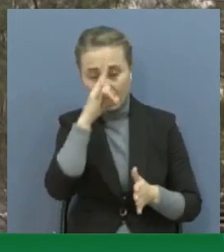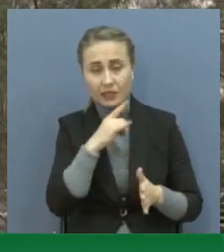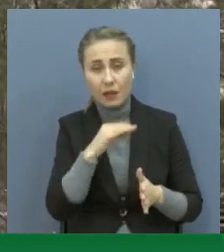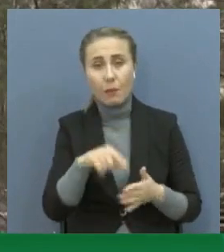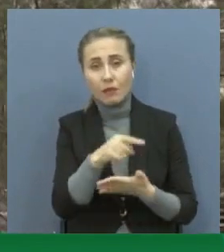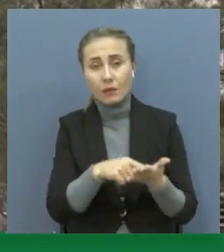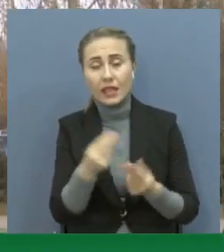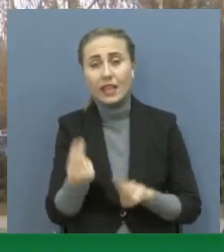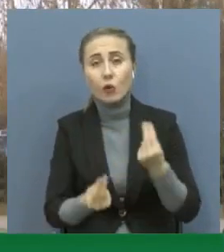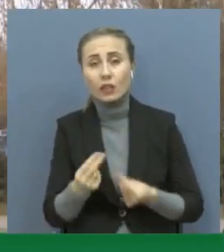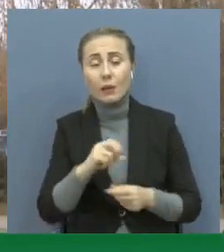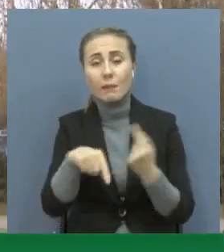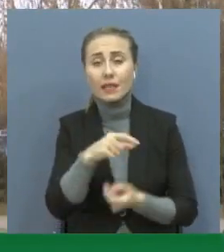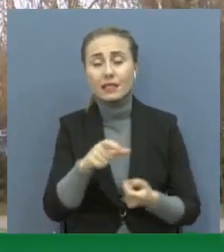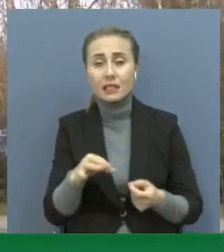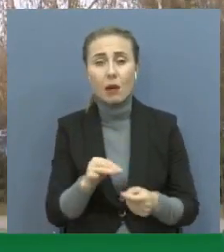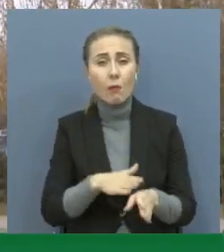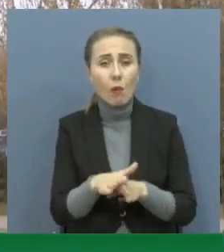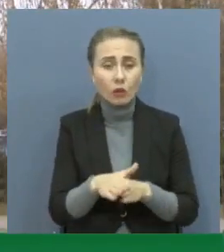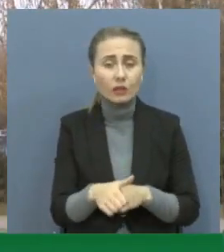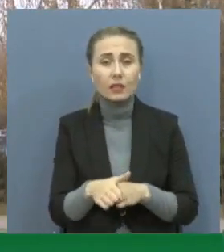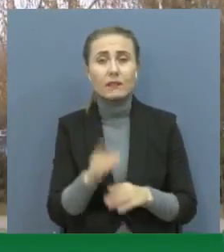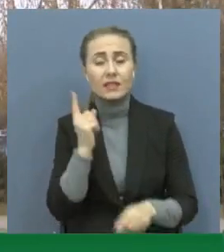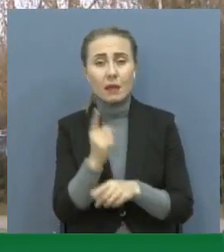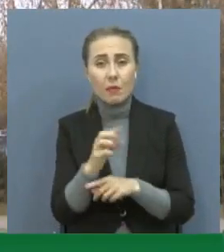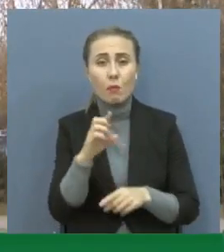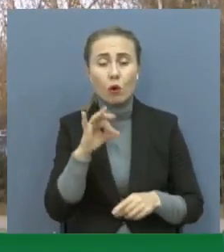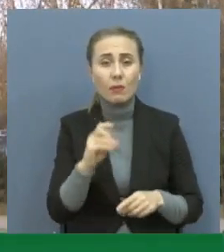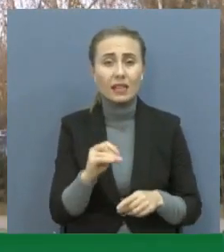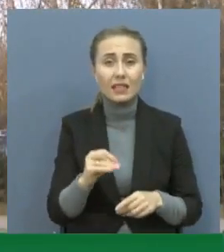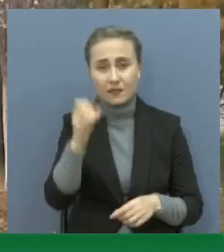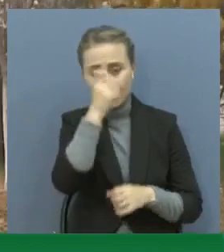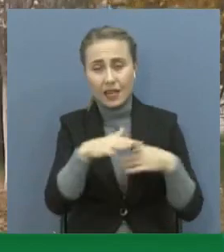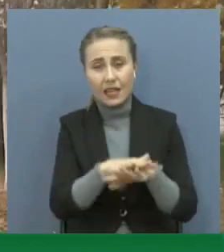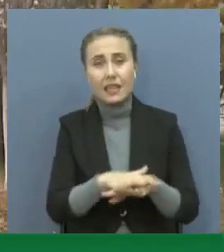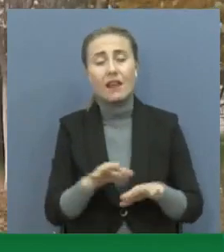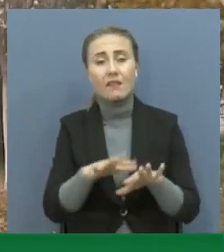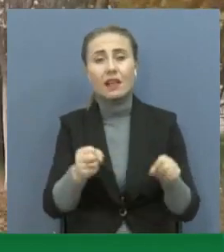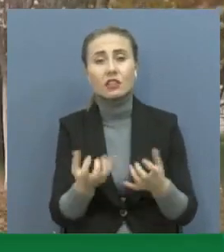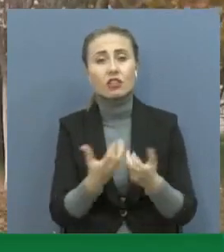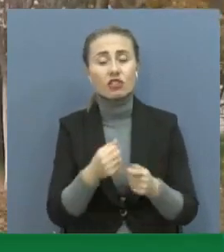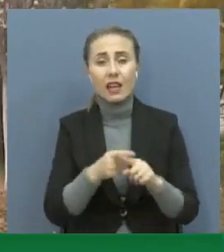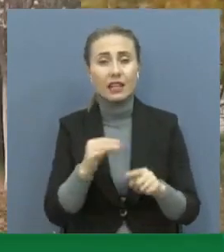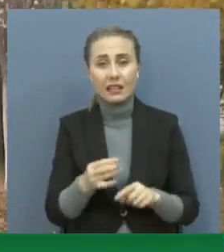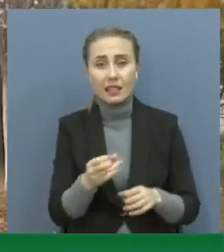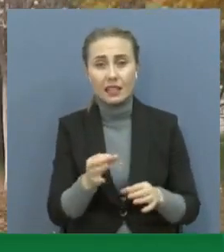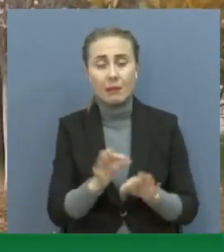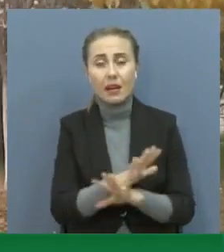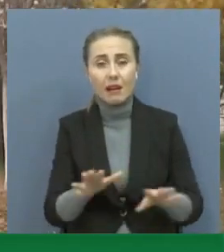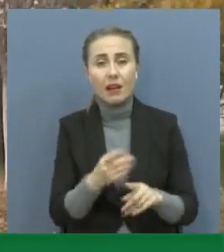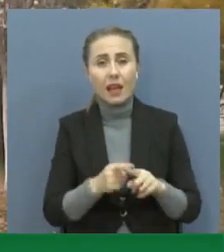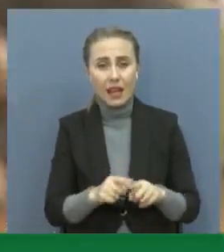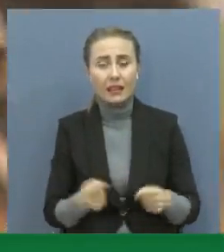по вопросам игорного бизнеса. Полностью запретить букмекерский бизнес в стране власти считают неправильным. Это только усугубит ситуацию, считают